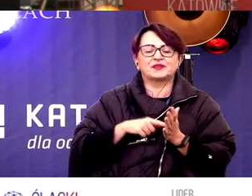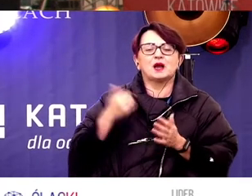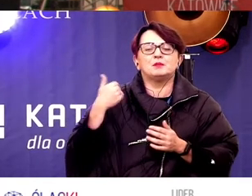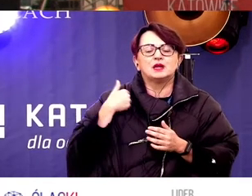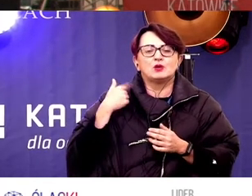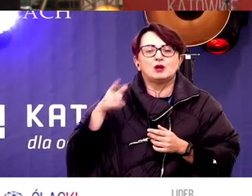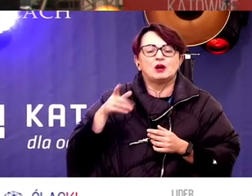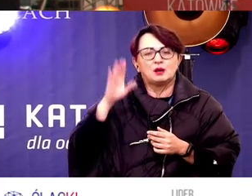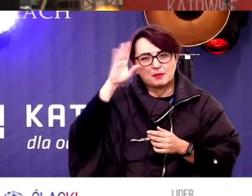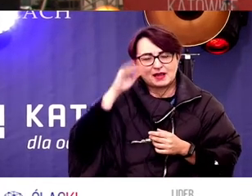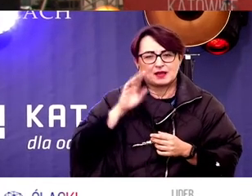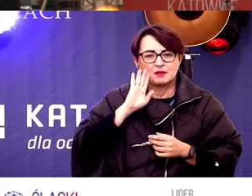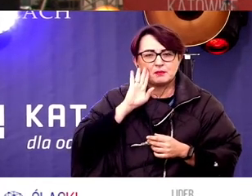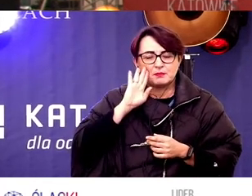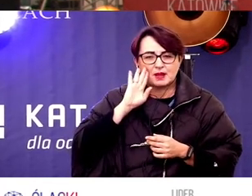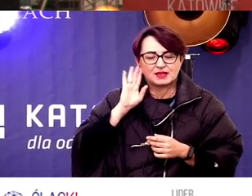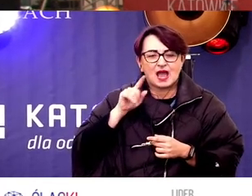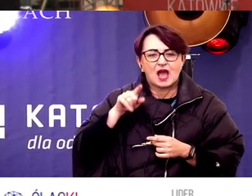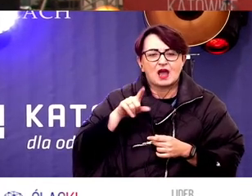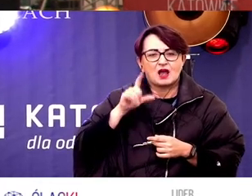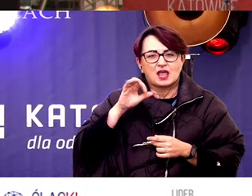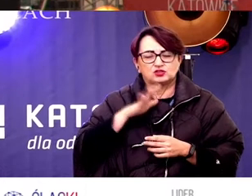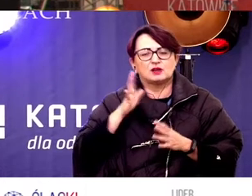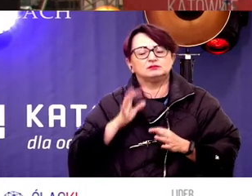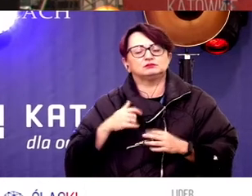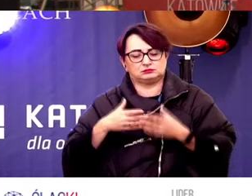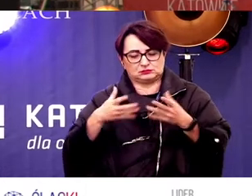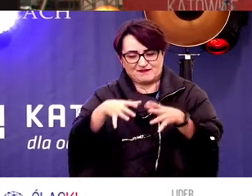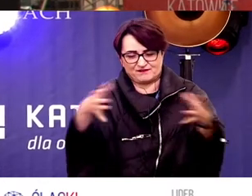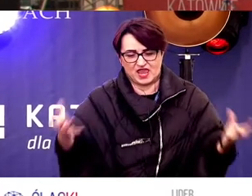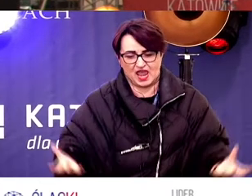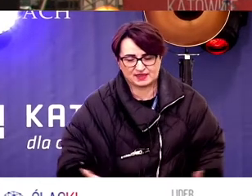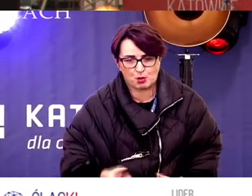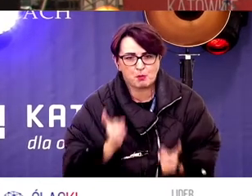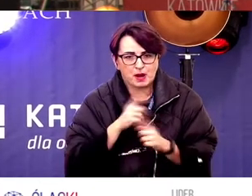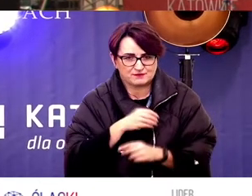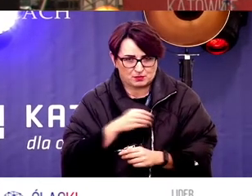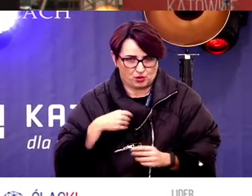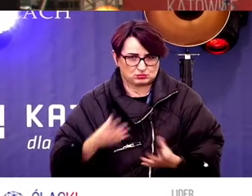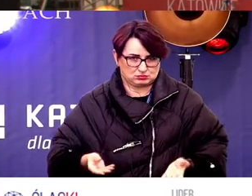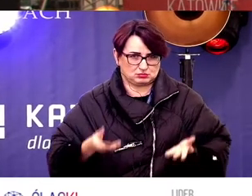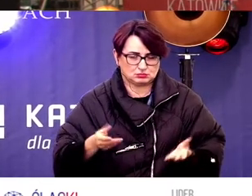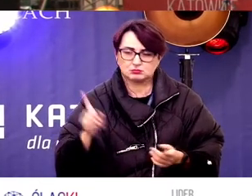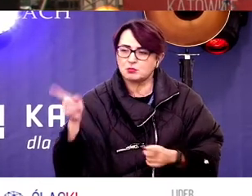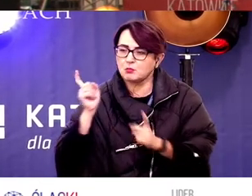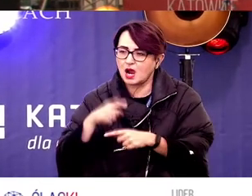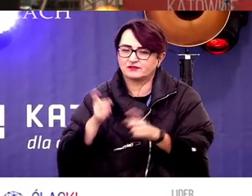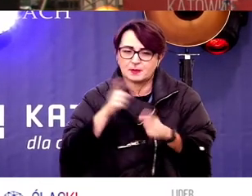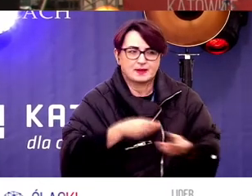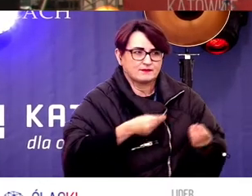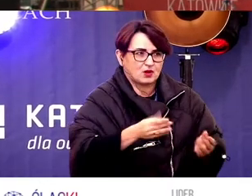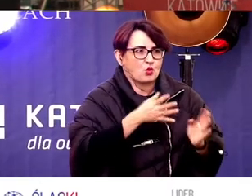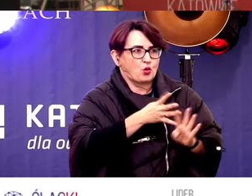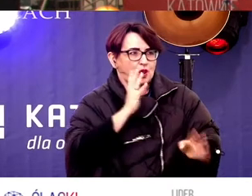w Belgii, w Liège i miałem złożyć wieniec w imieniu państwa polskiego. Byli tam przedstawiciele kilku państw i po kolei wyczytują